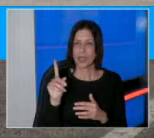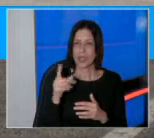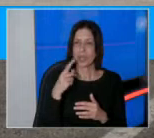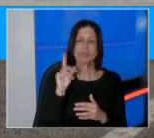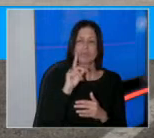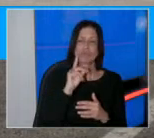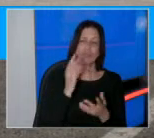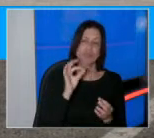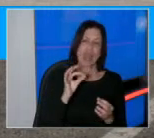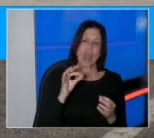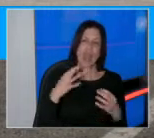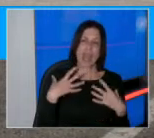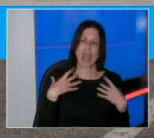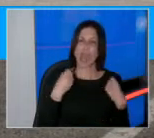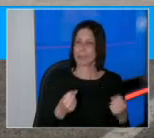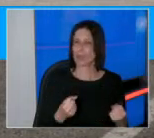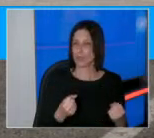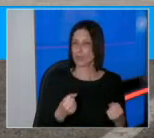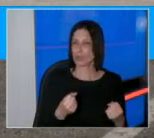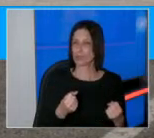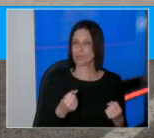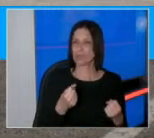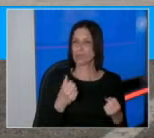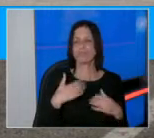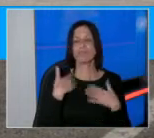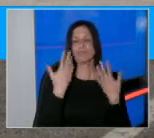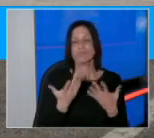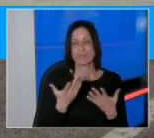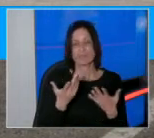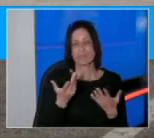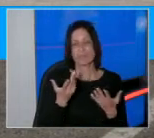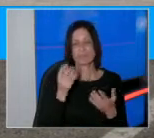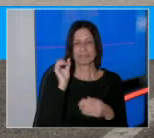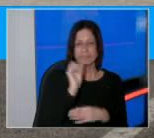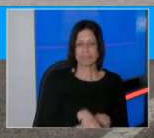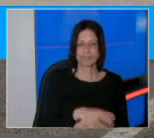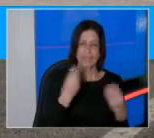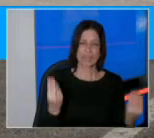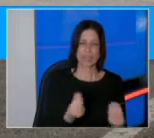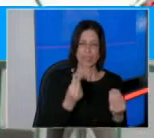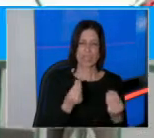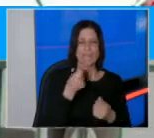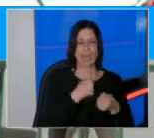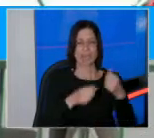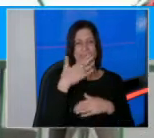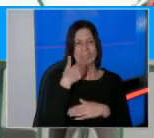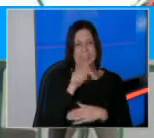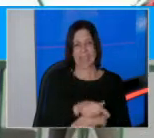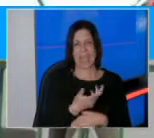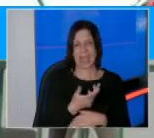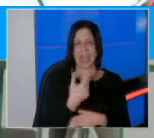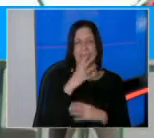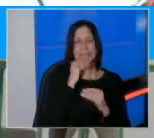בשם הבריאות להקריב את התוצר ואת הכלכלה של מדינת ישראל. כאשר אנחנו מדברים על